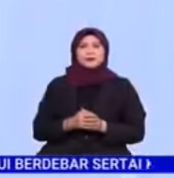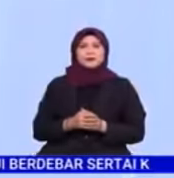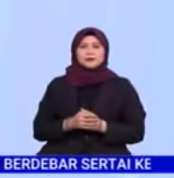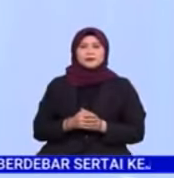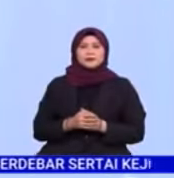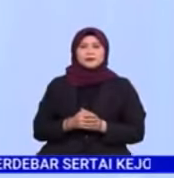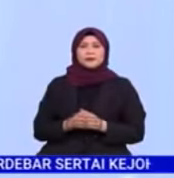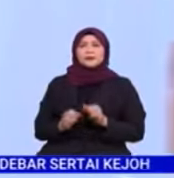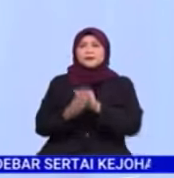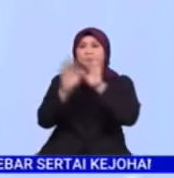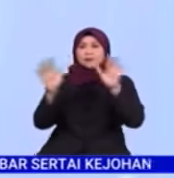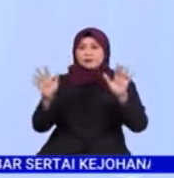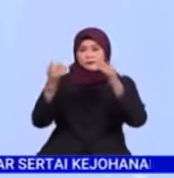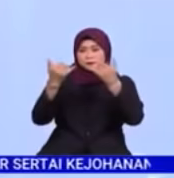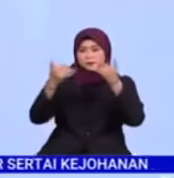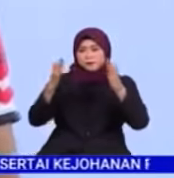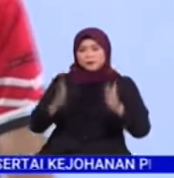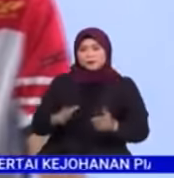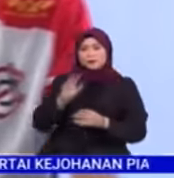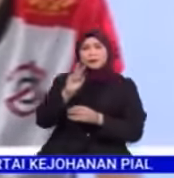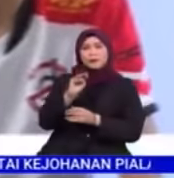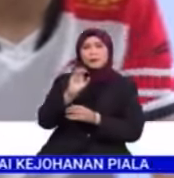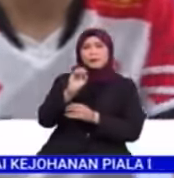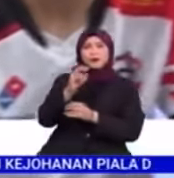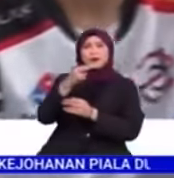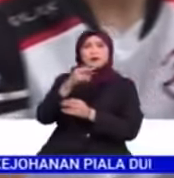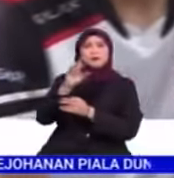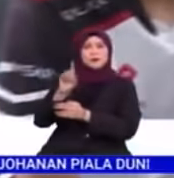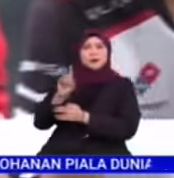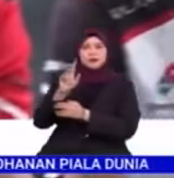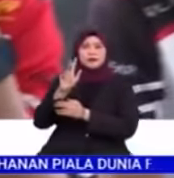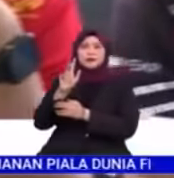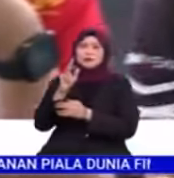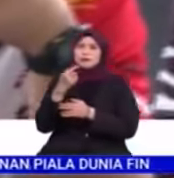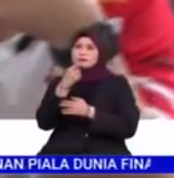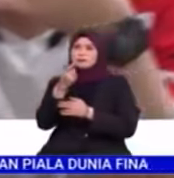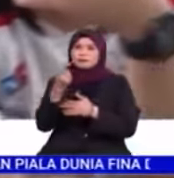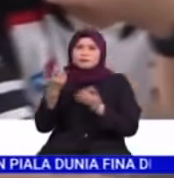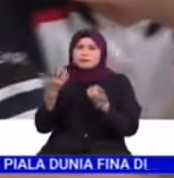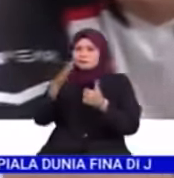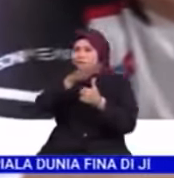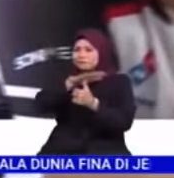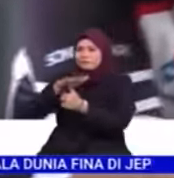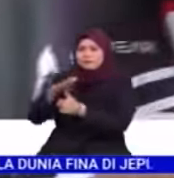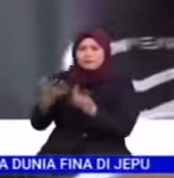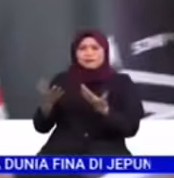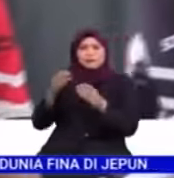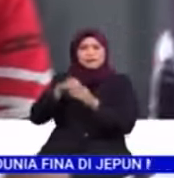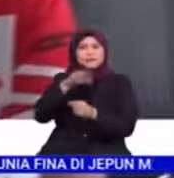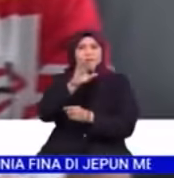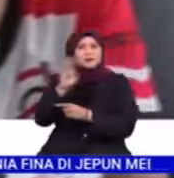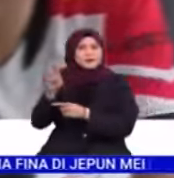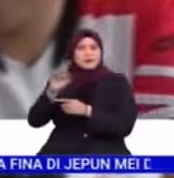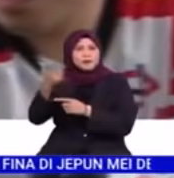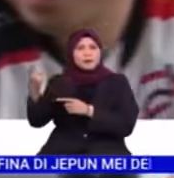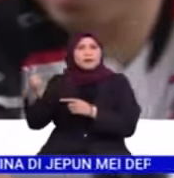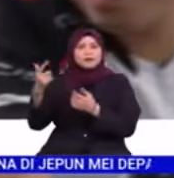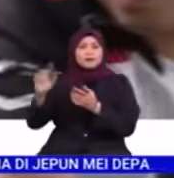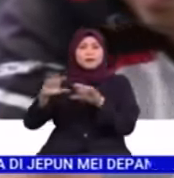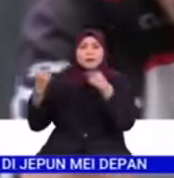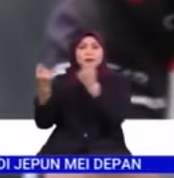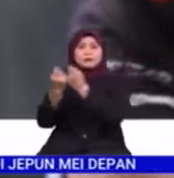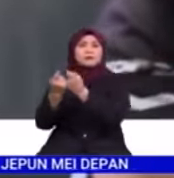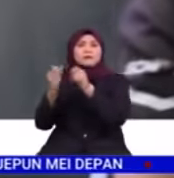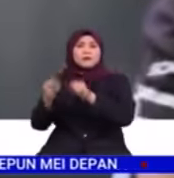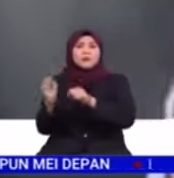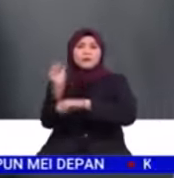Hai jelas salah seorang pemainnya Muhammad Mukhlis Lusi Fadlan kecaman di laman media sosial itu Bermuda selepas pasukannya percaya